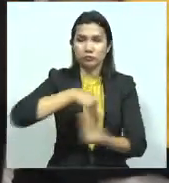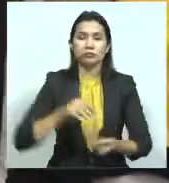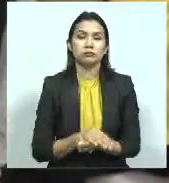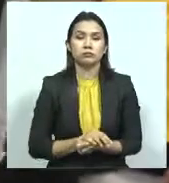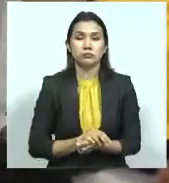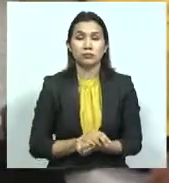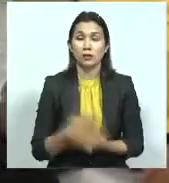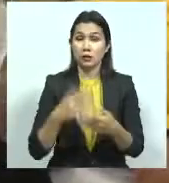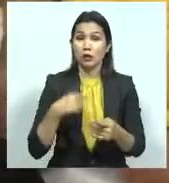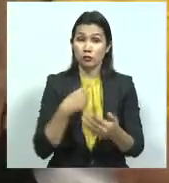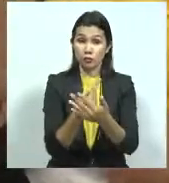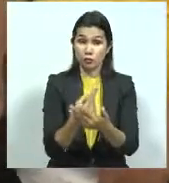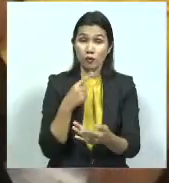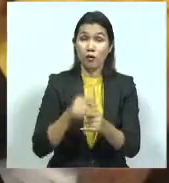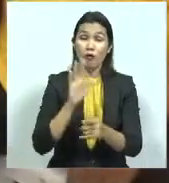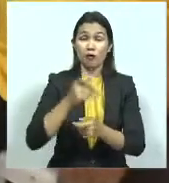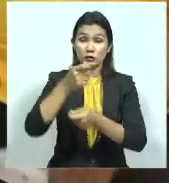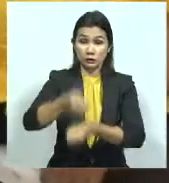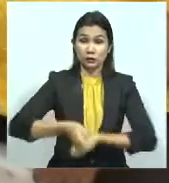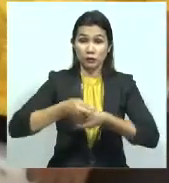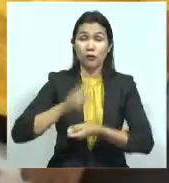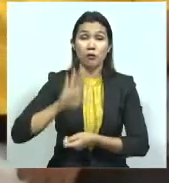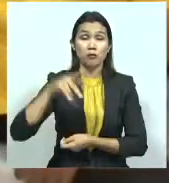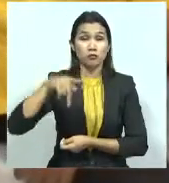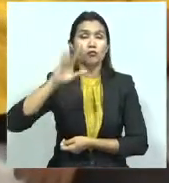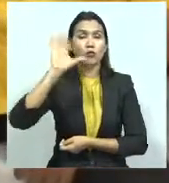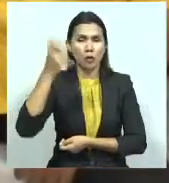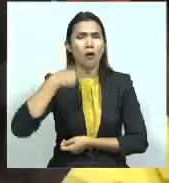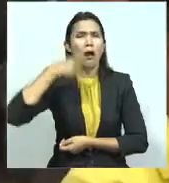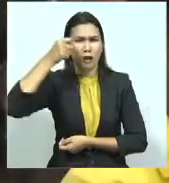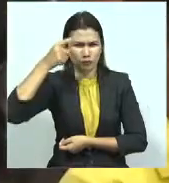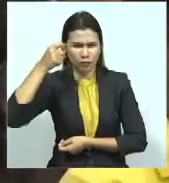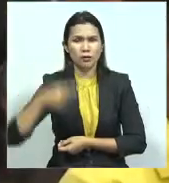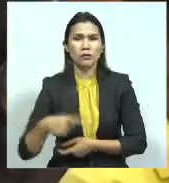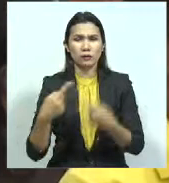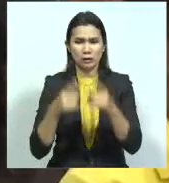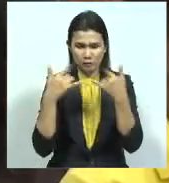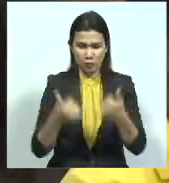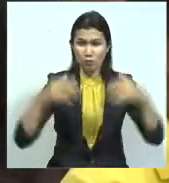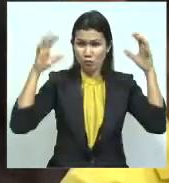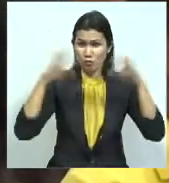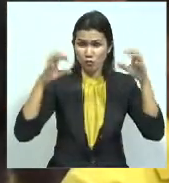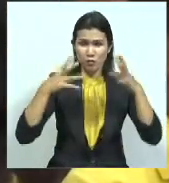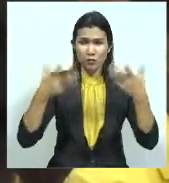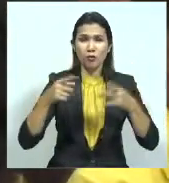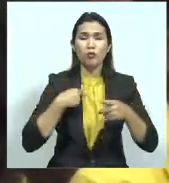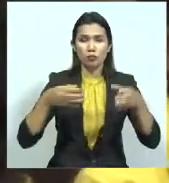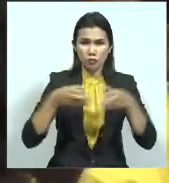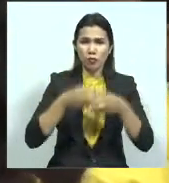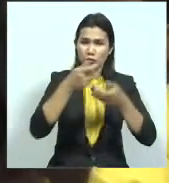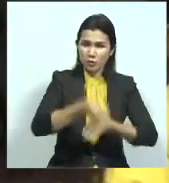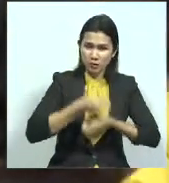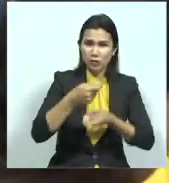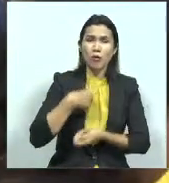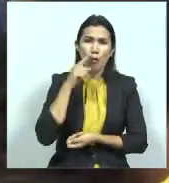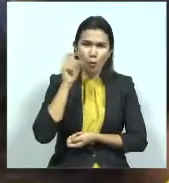ขณะที่ตัวแทนเกษตรกรจังหวัดพิษณุโลกเข้าใจสถานการณ์แต่ว่าในช่วงฝนทิ้งช่วงทางเกษตรกรก็ต้องการให้มี